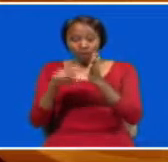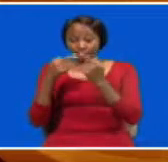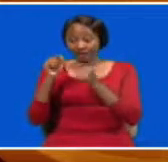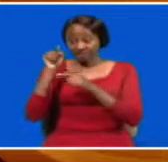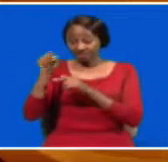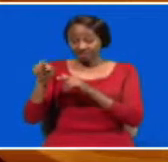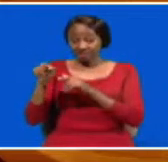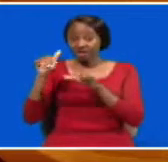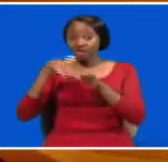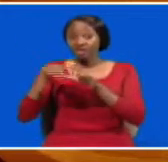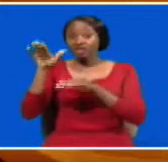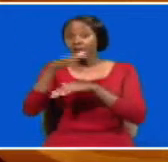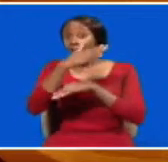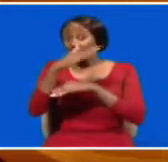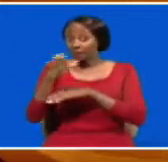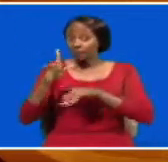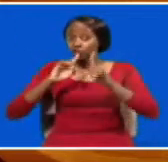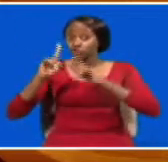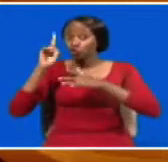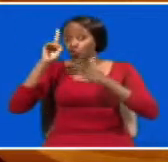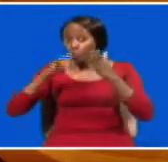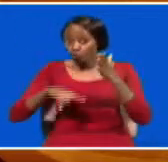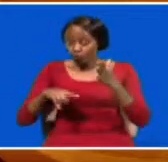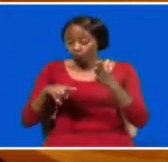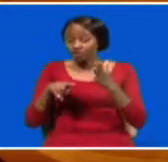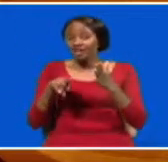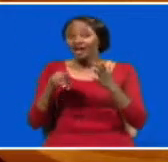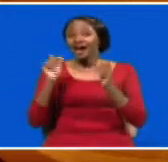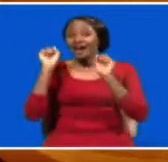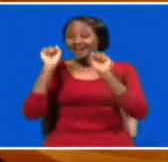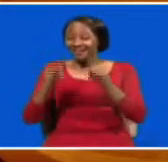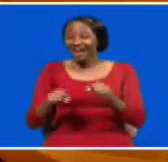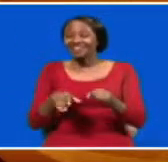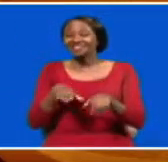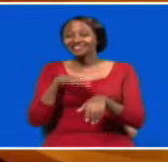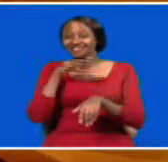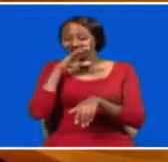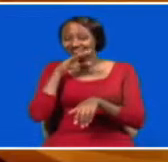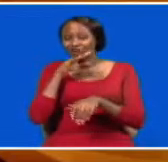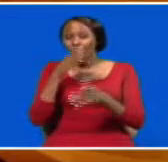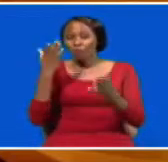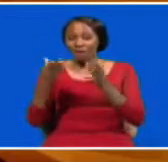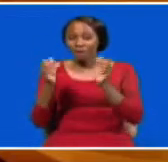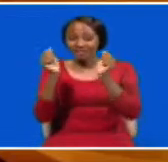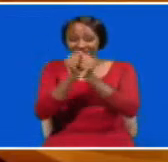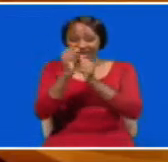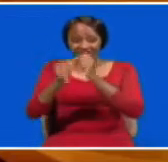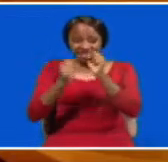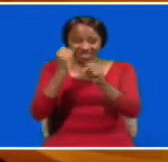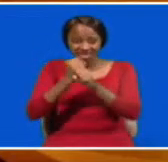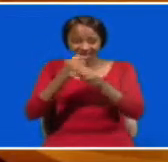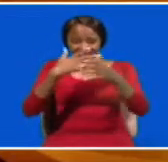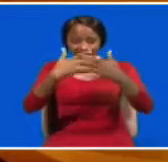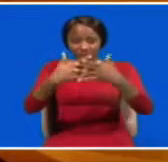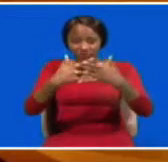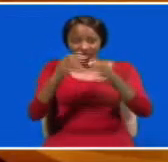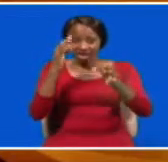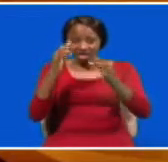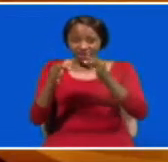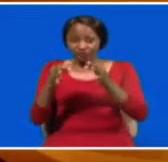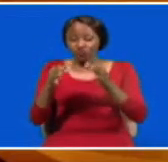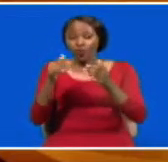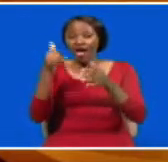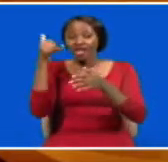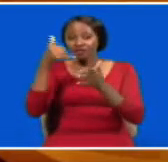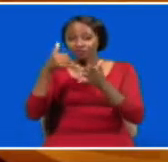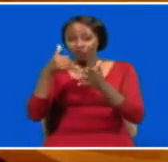la kitaifa ambao unatoa adhabu ya kuhukumiwa kifo na kifungo cha zaidi ya miaka 10 gerezani kwa kushiriki au kuhusika kwenye